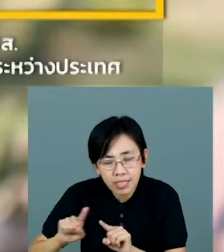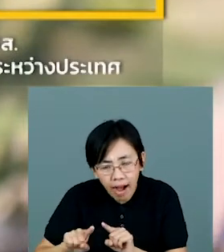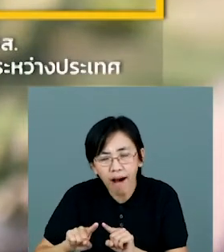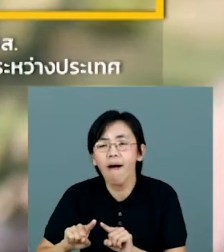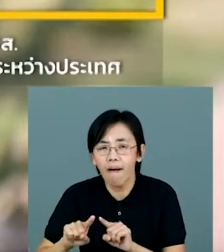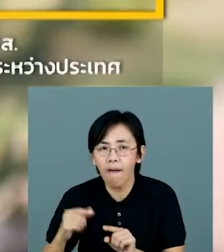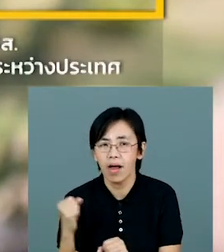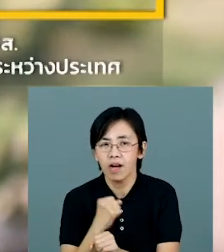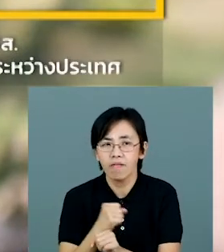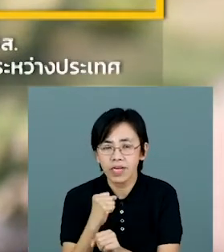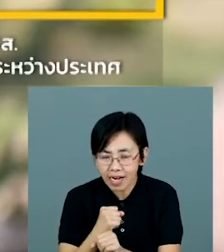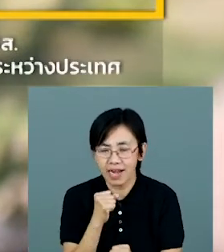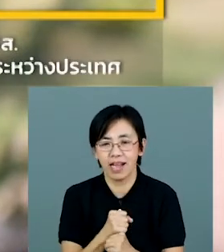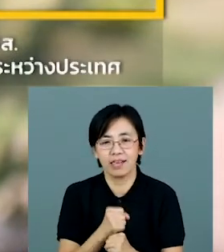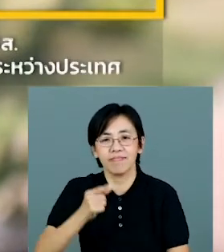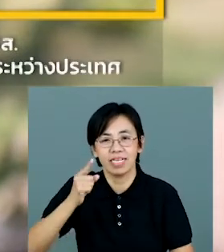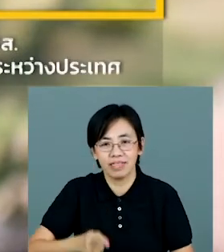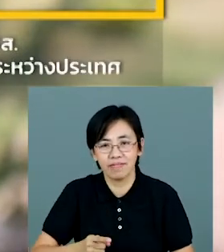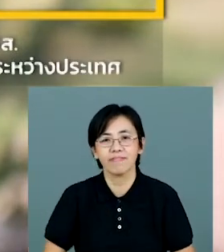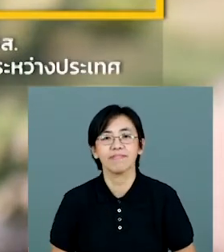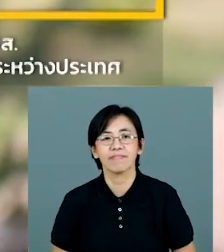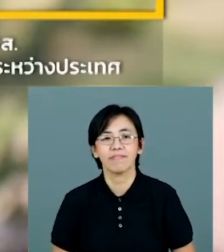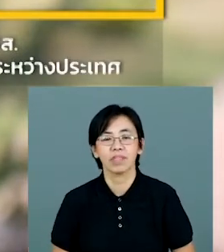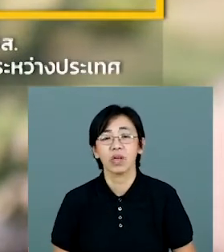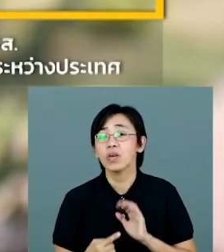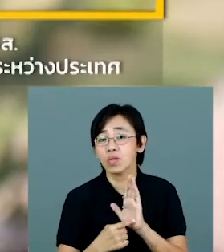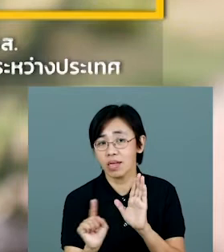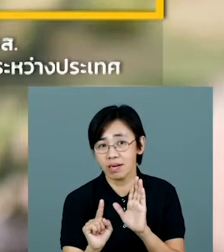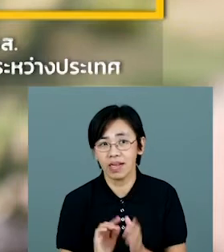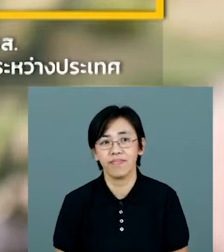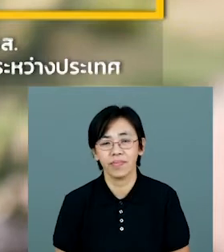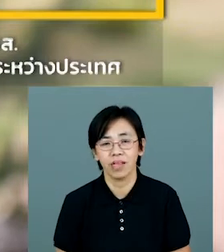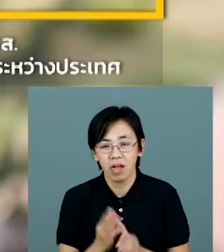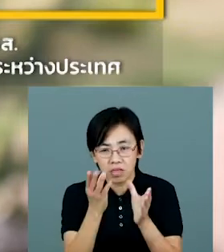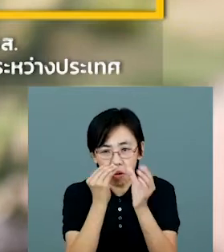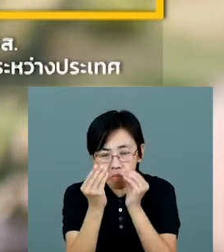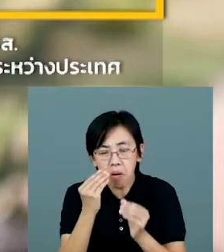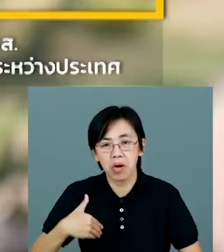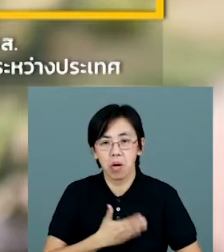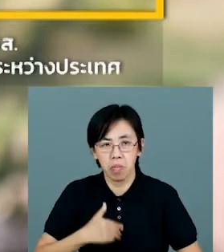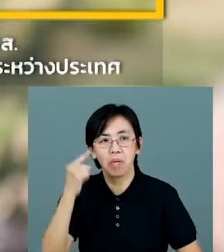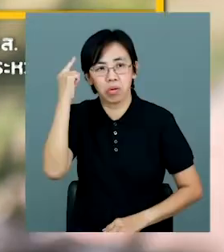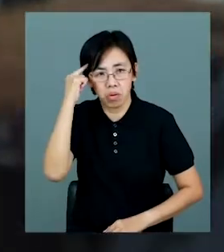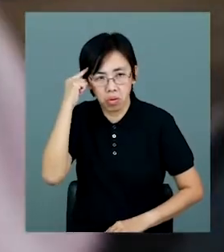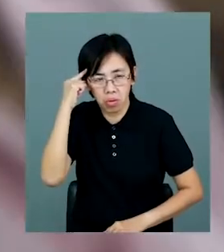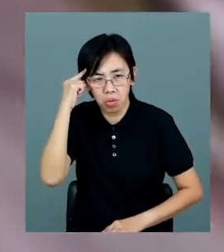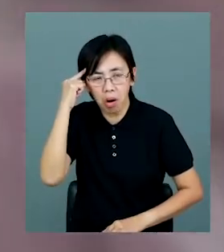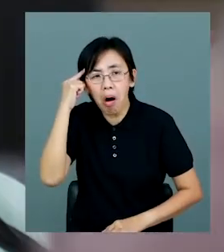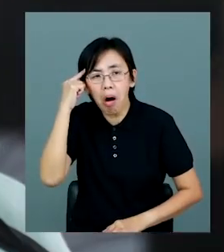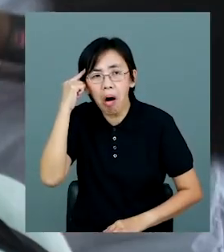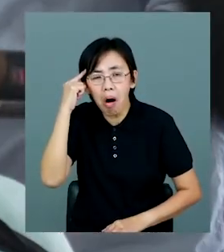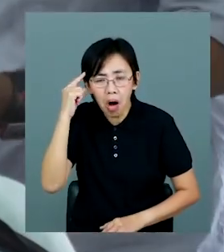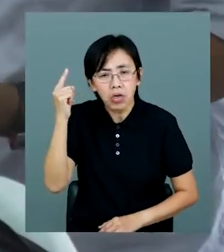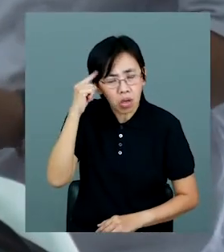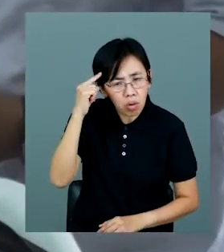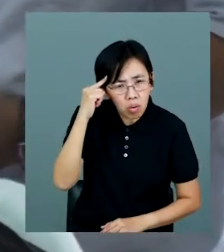างที่เขาอาจจะจำเป็นต้องใช้ในการปฏิบัติงานจริงอะค่ะยกตัวอย่างเช่นเรื่องความรอบรู้สุขภาพอะค่ะมันเป็นเหมือนความ